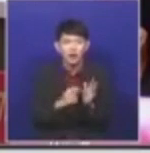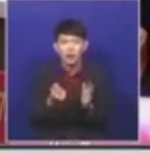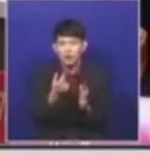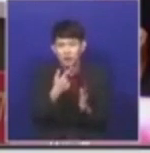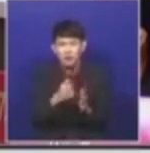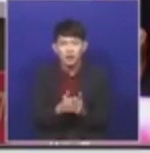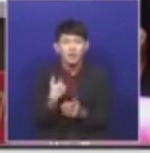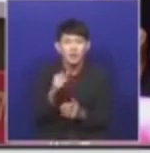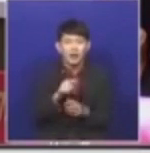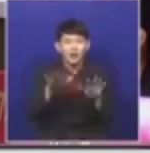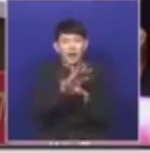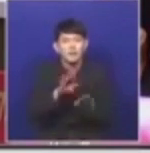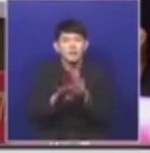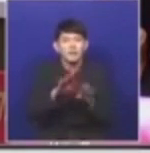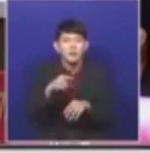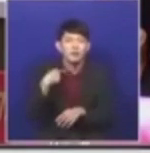กะบ่หวานก็คือเครื่องบินอ่ะการโทษเขาเป็นโรคเบาหวานมาหาหมอประยุทธ์หมอประยุทธ์ก็รักษาเหรอครับอัดเข้าไปเลยยาขนาดแล้วก็อาจเข้าไปอัดเข้าไปทั้งพ.ร.ก.